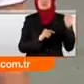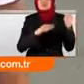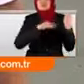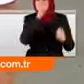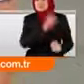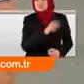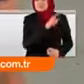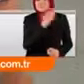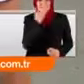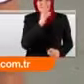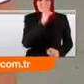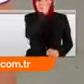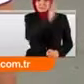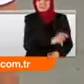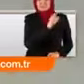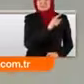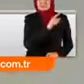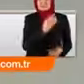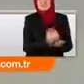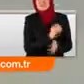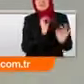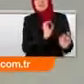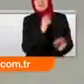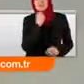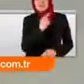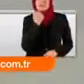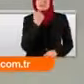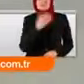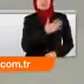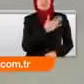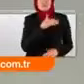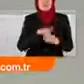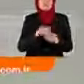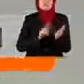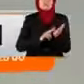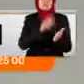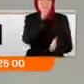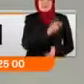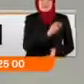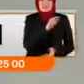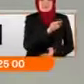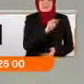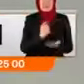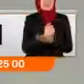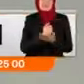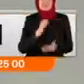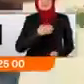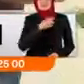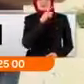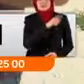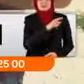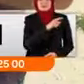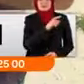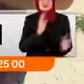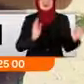Biz her türlü alt ediyor umutlarımızı Alt ediyor eski CHP meclis üyesi eczane o söyledi bu noktada karşı karşıya